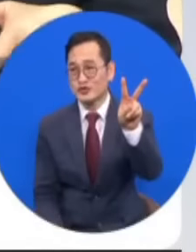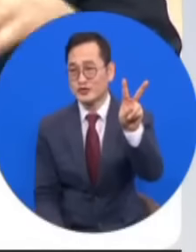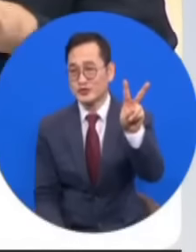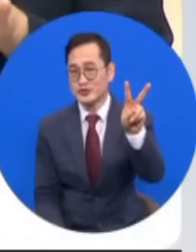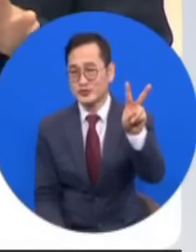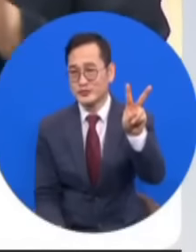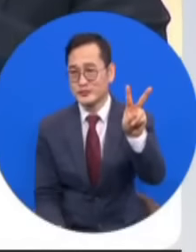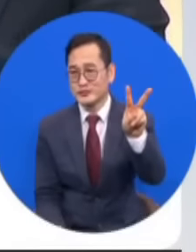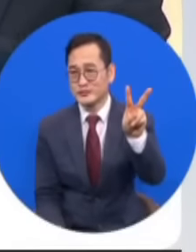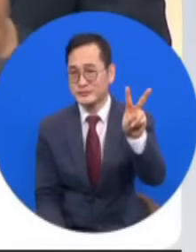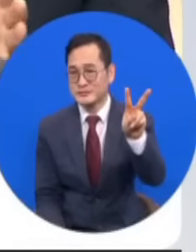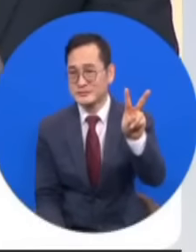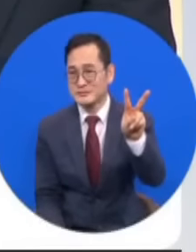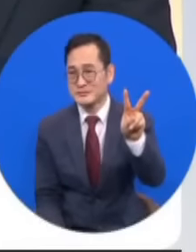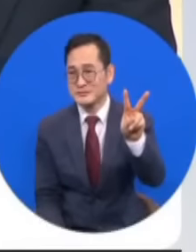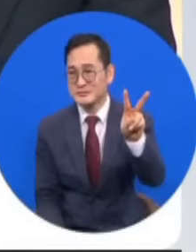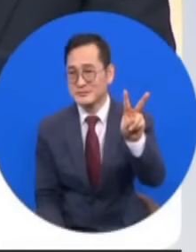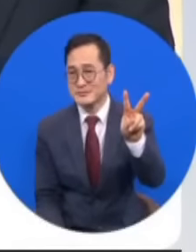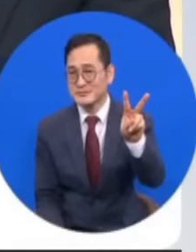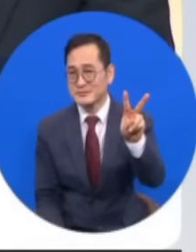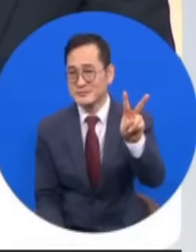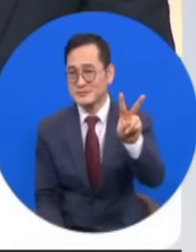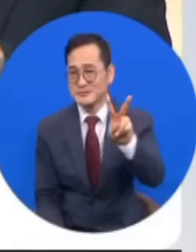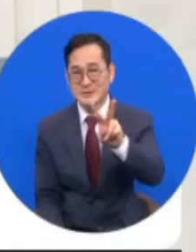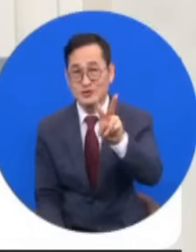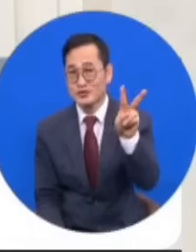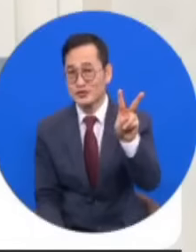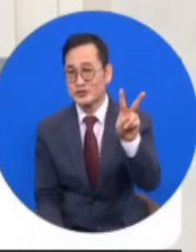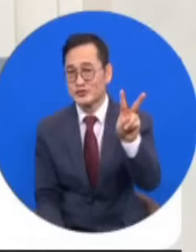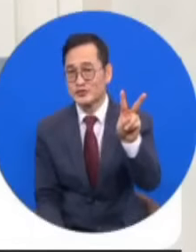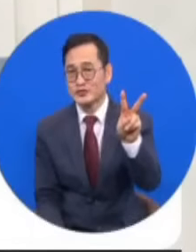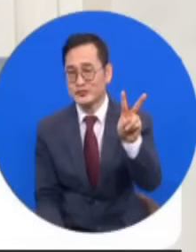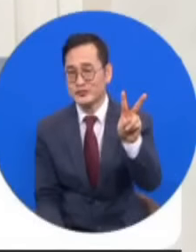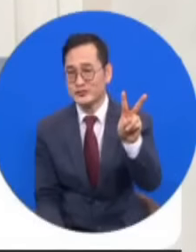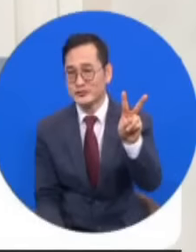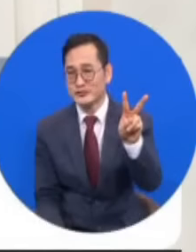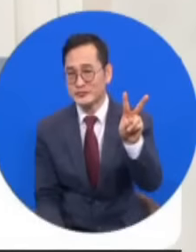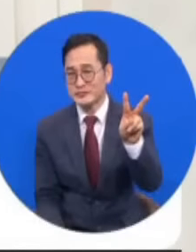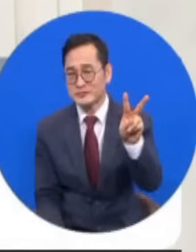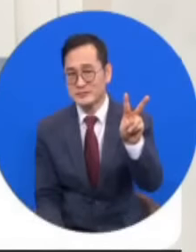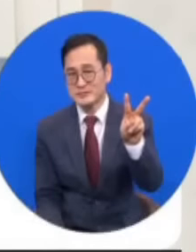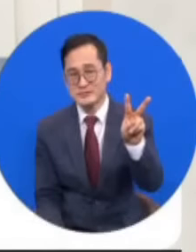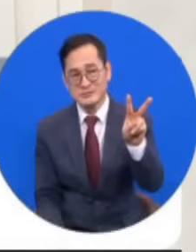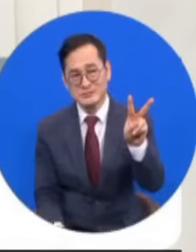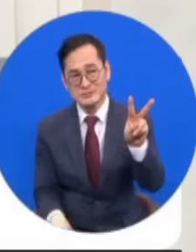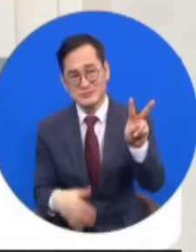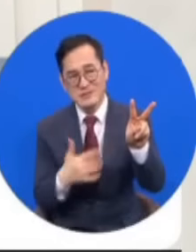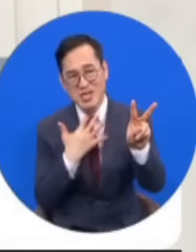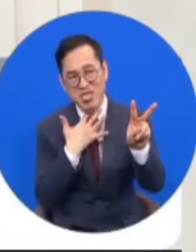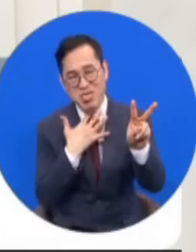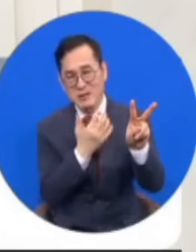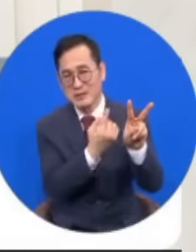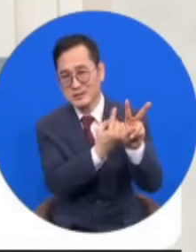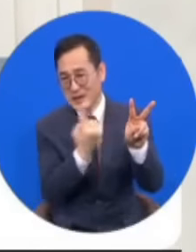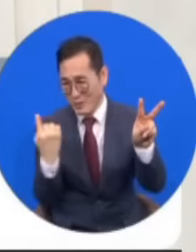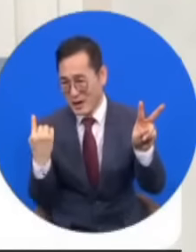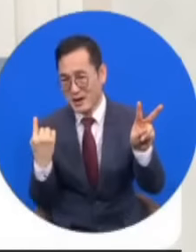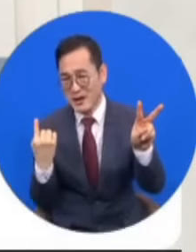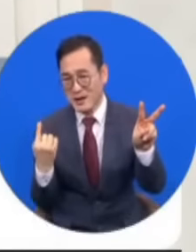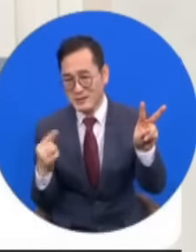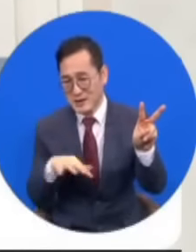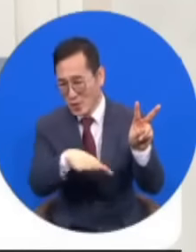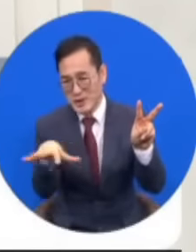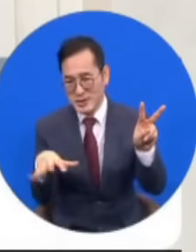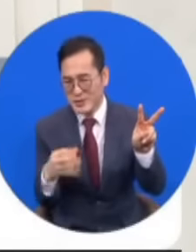실은 여기도 어마어마하게 무지의 색깔을 가지고 있거든요이 제삼 지대라는 것도 그래서 지금 지금 뭐 우리가 개수가 뭐가 헷갈릴